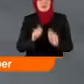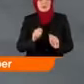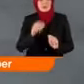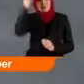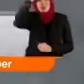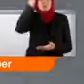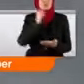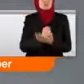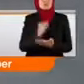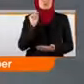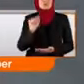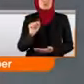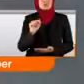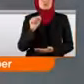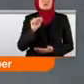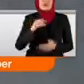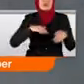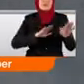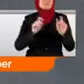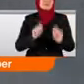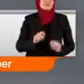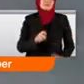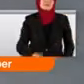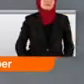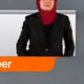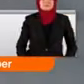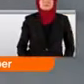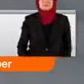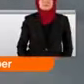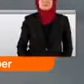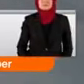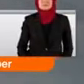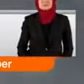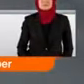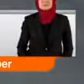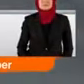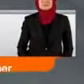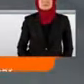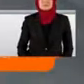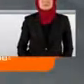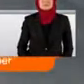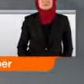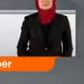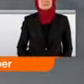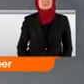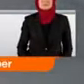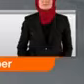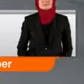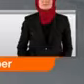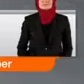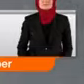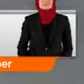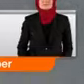Eczanesi istemediği için ilçe belediye ilişkileri satıyorlar Bence trafiğe kapalı mı